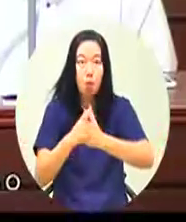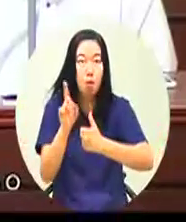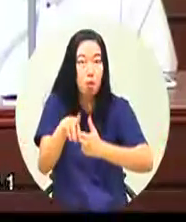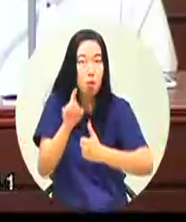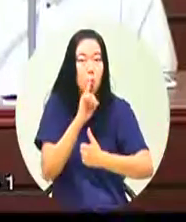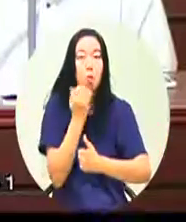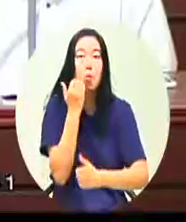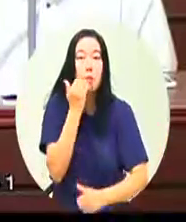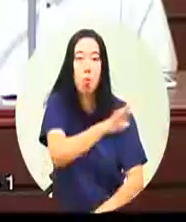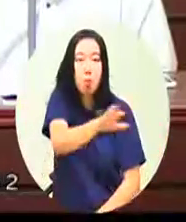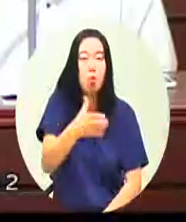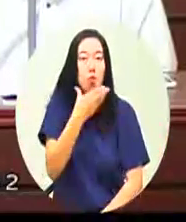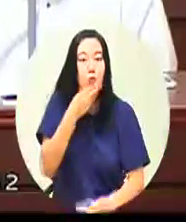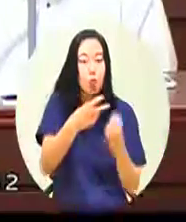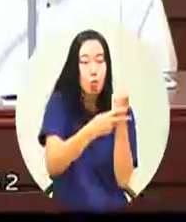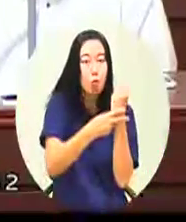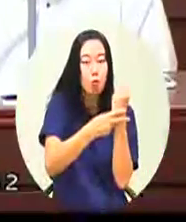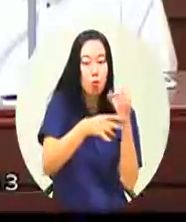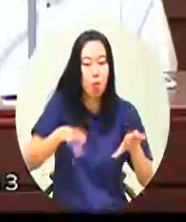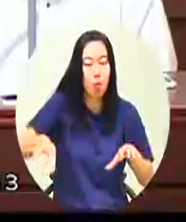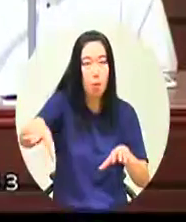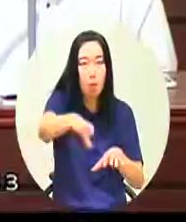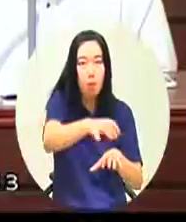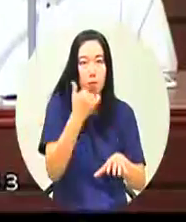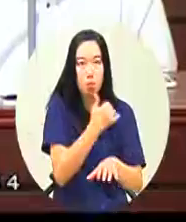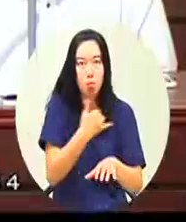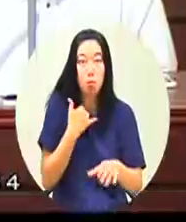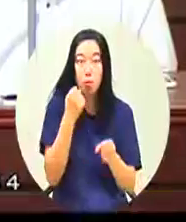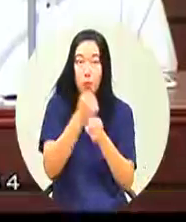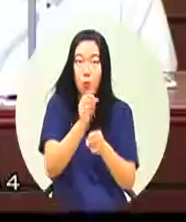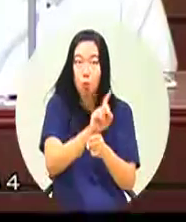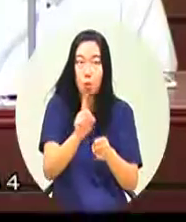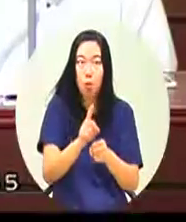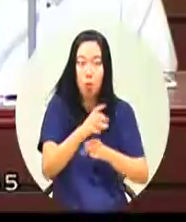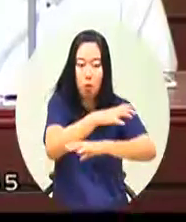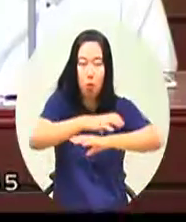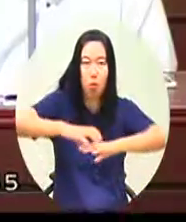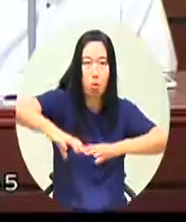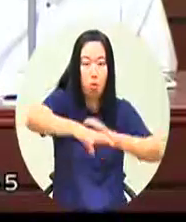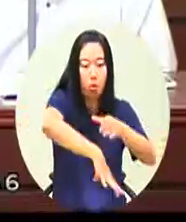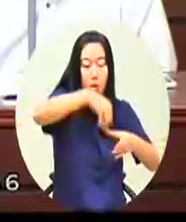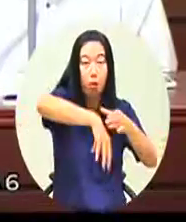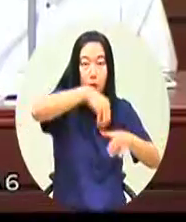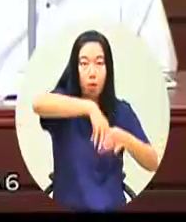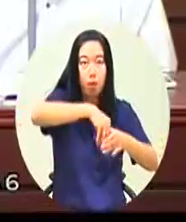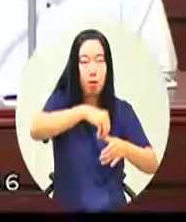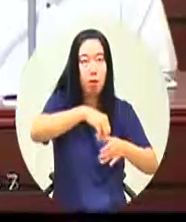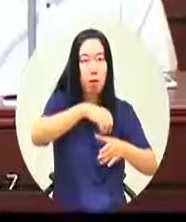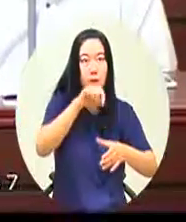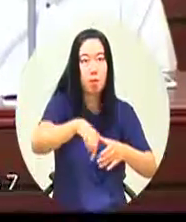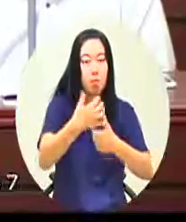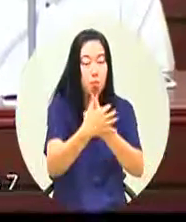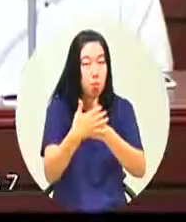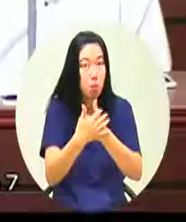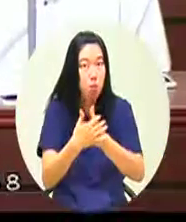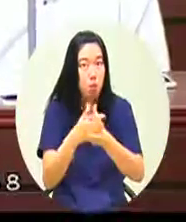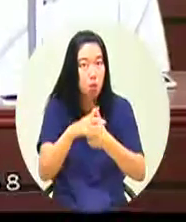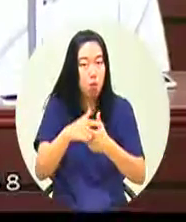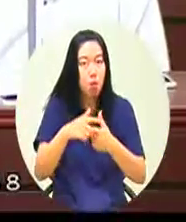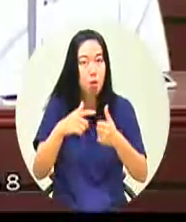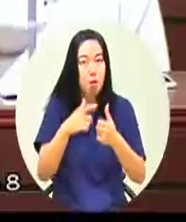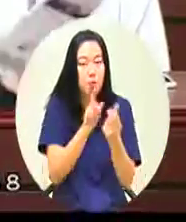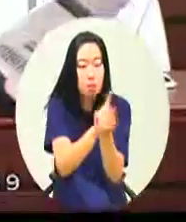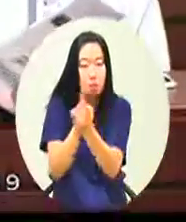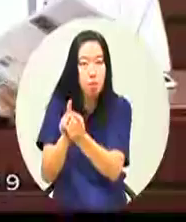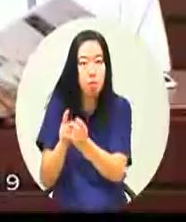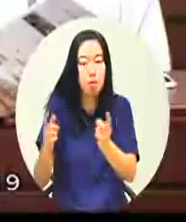福里这个区域，我可能就是把它做一个围水去抽这个地方，我把保全对象限缩到